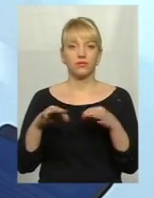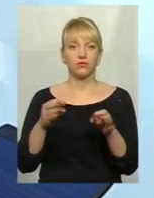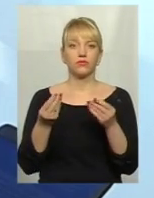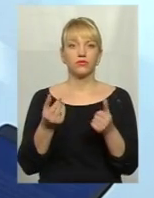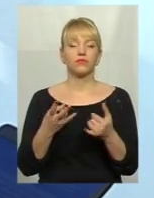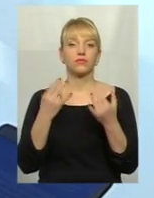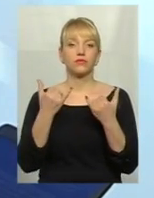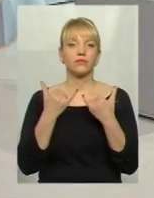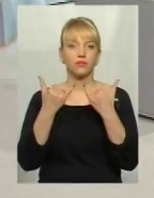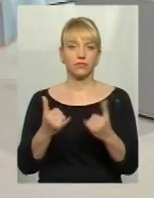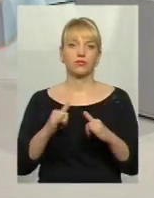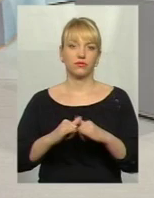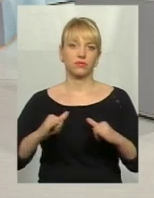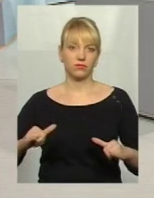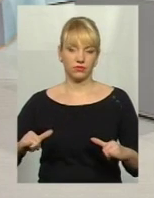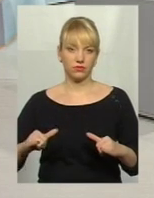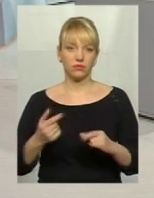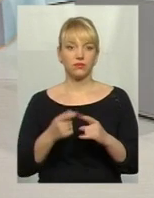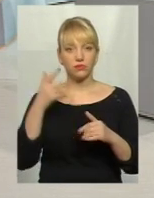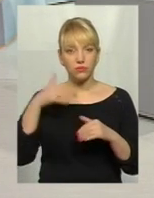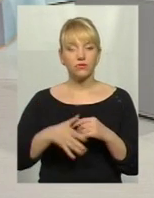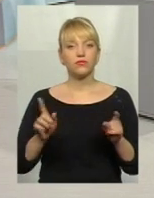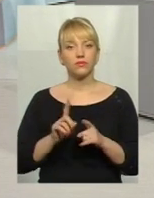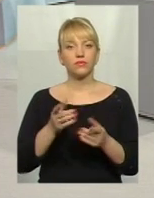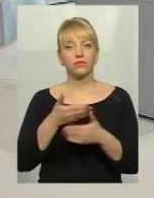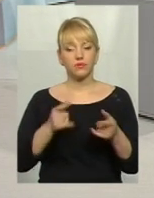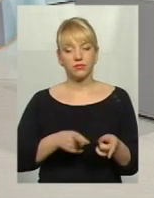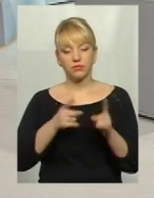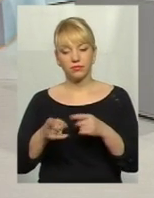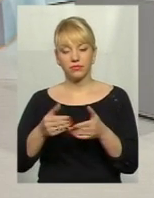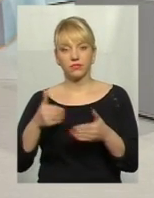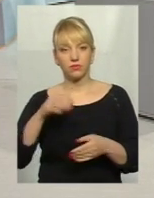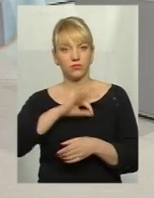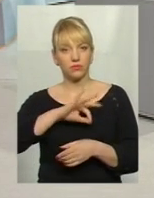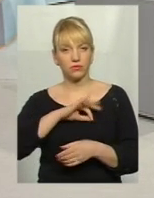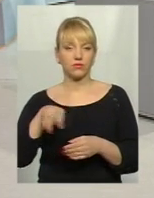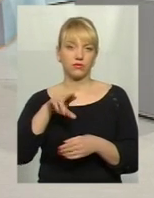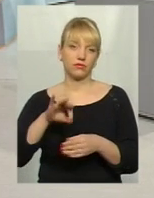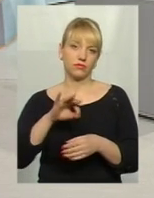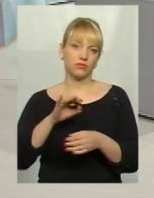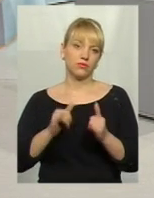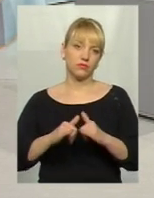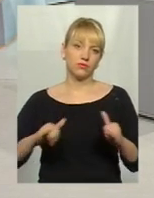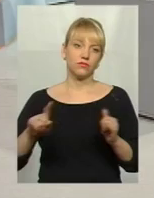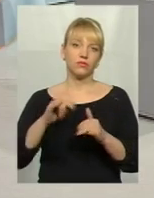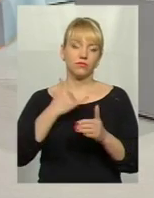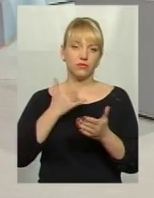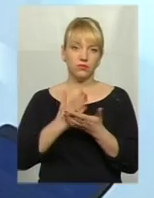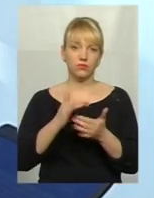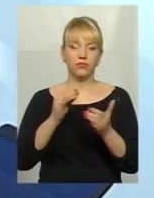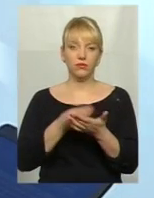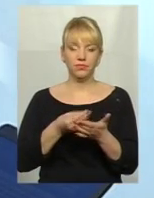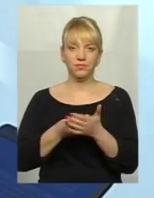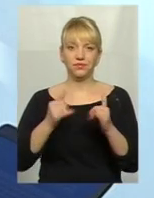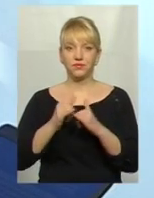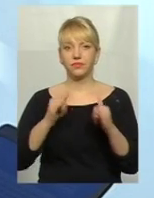саме на розвиток. Розумієте, щоб ми перейшли від споживання до розвитку, щоб ми мали бюджет розвитку і ми